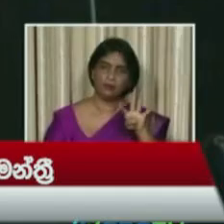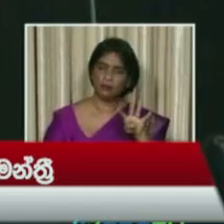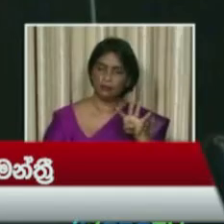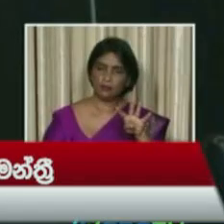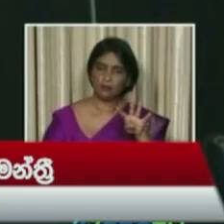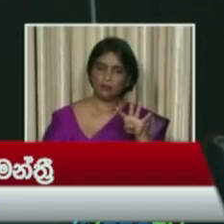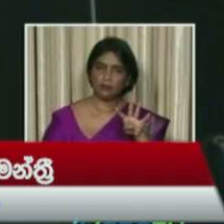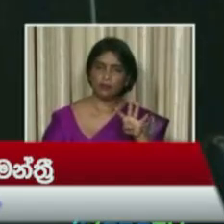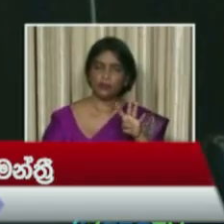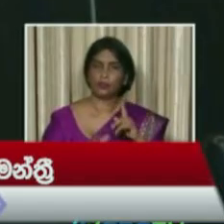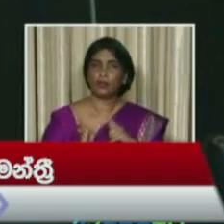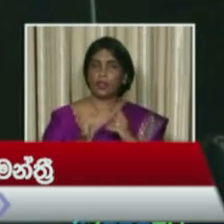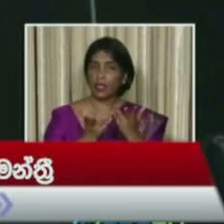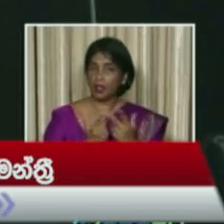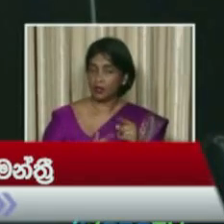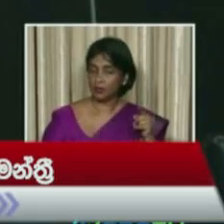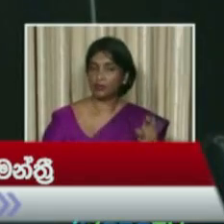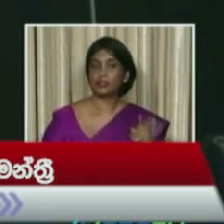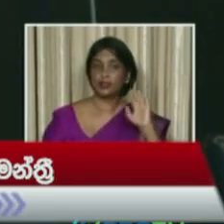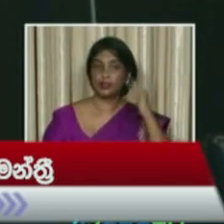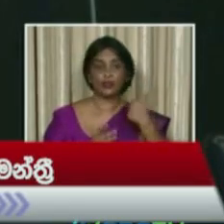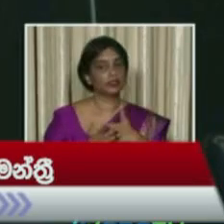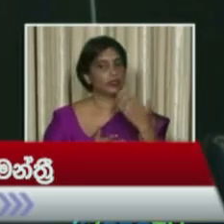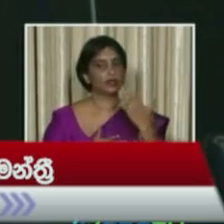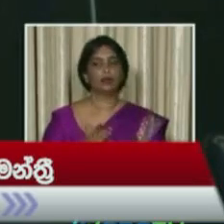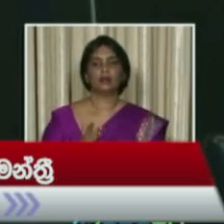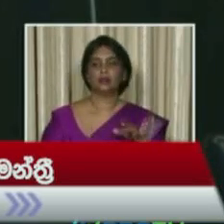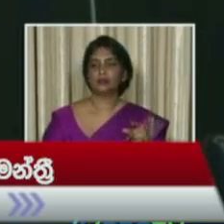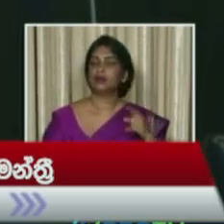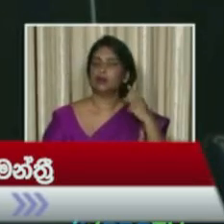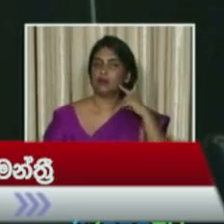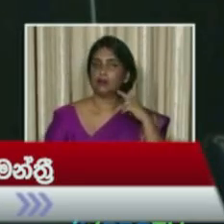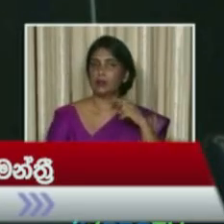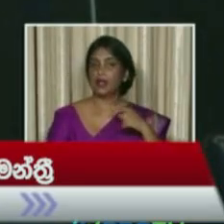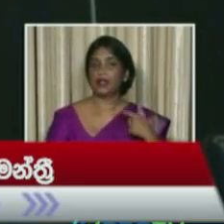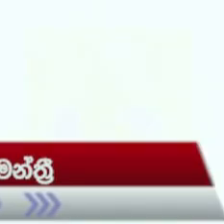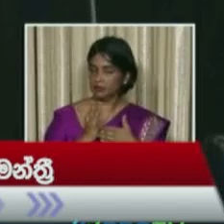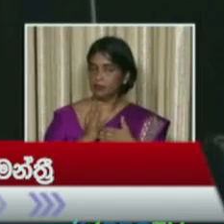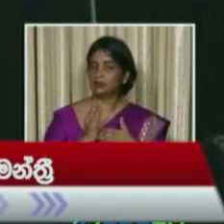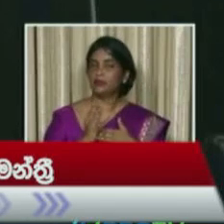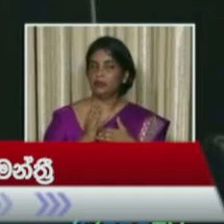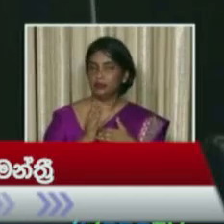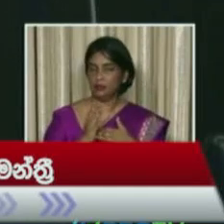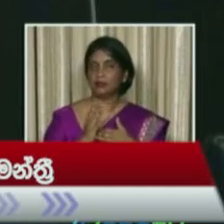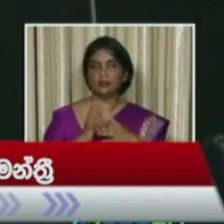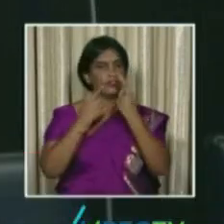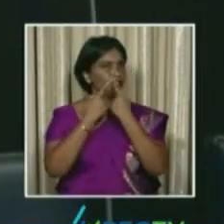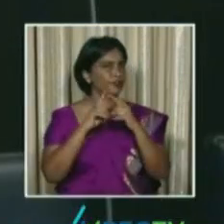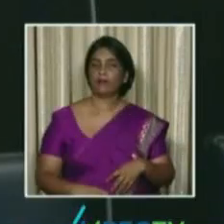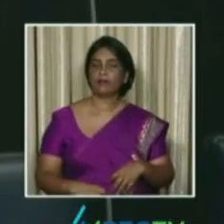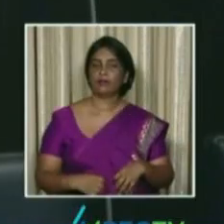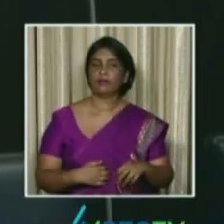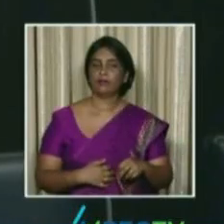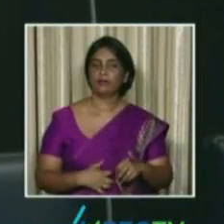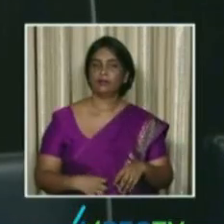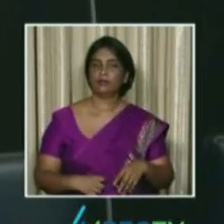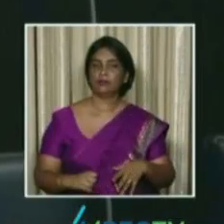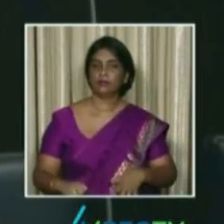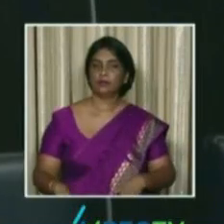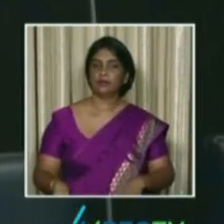2024 විගණාධිපතිතුමාගේ විශේෂ වාර්තාවක් තියෙනවා මේ රේගුව සම්බන්ධව, විවිධ දේවල් සම්බන්ධව. එතනදී